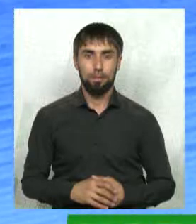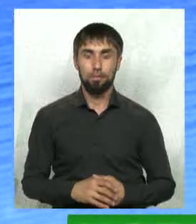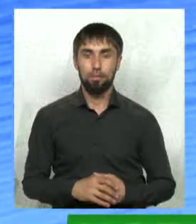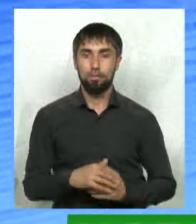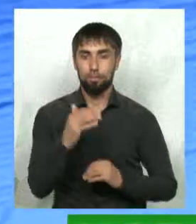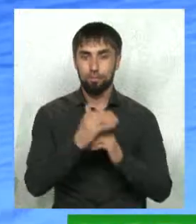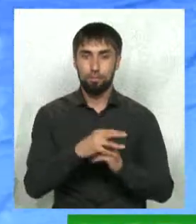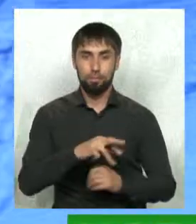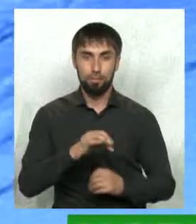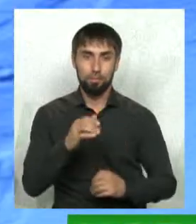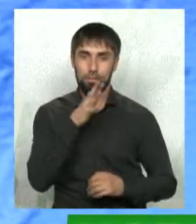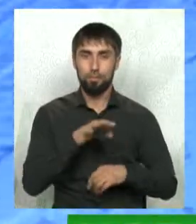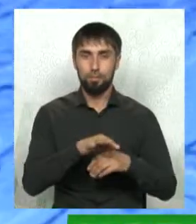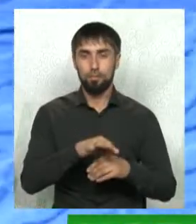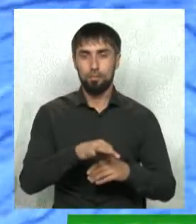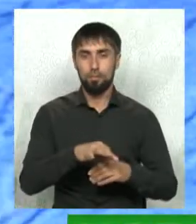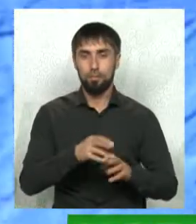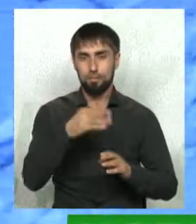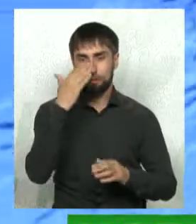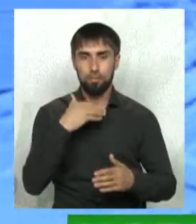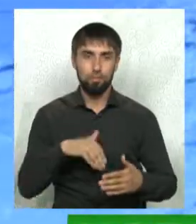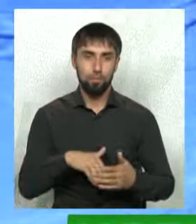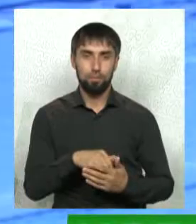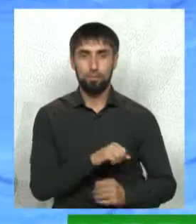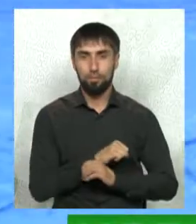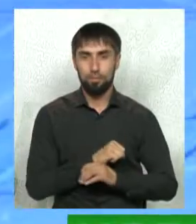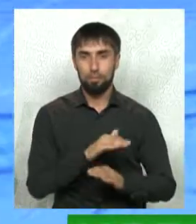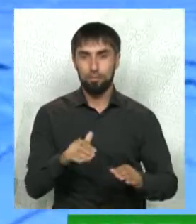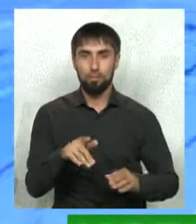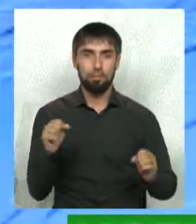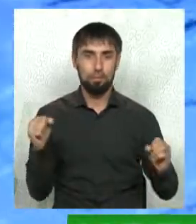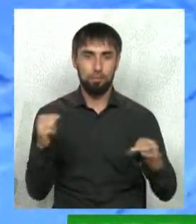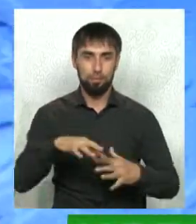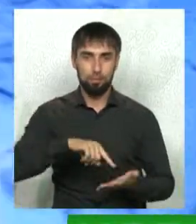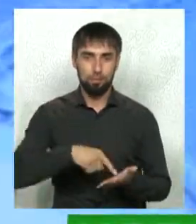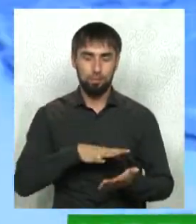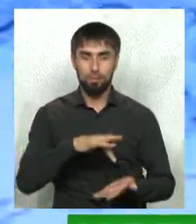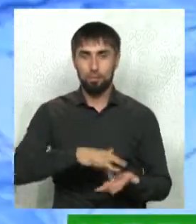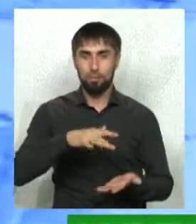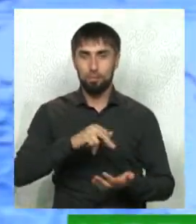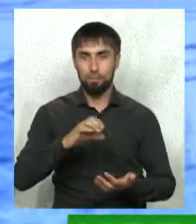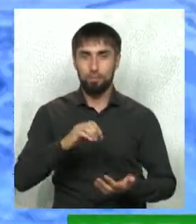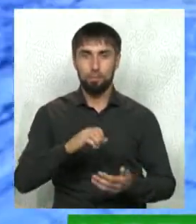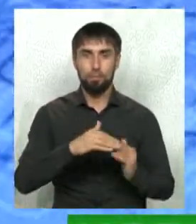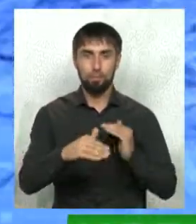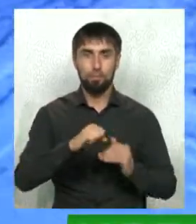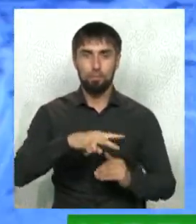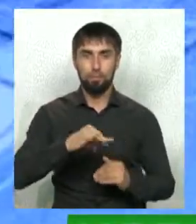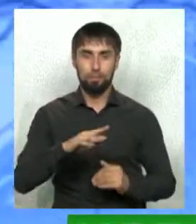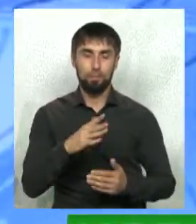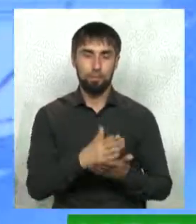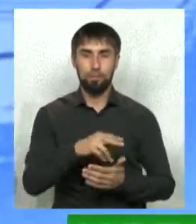Ночной Магас, особенно в период летних отпусков и каникул, становится местом притяжения для многих отдыхающих. В центре столицы на площади Алания организован